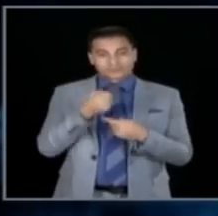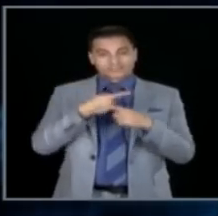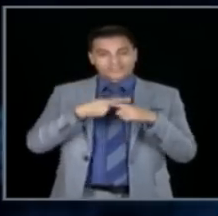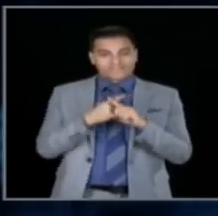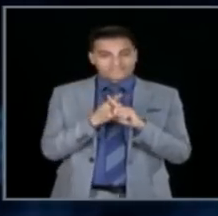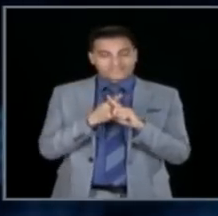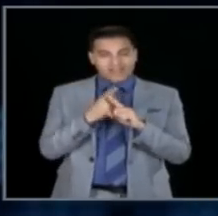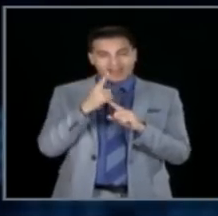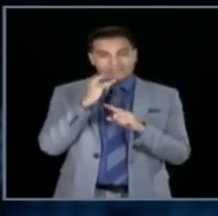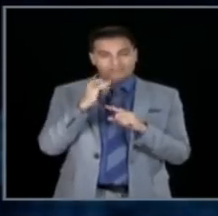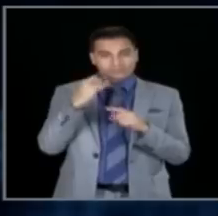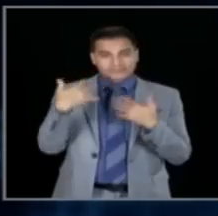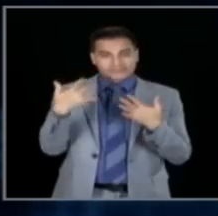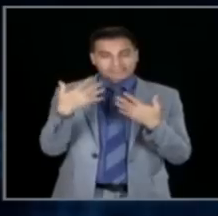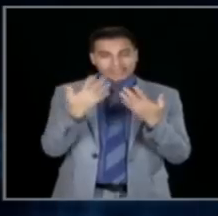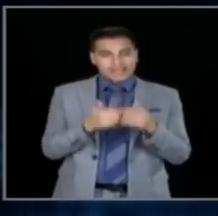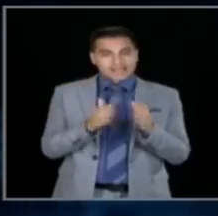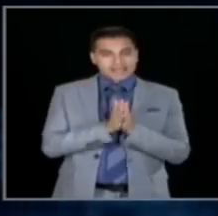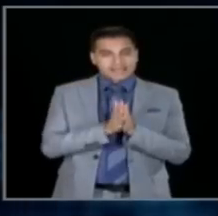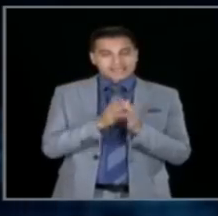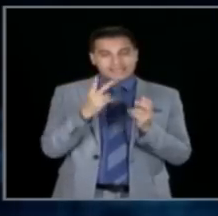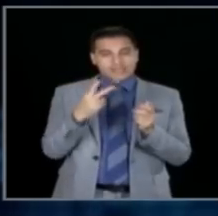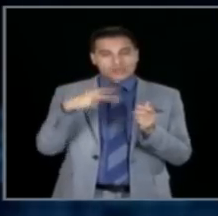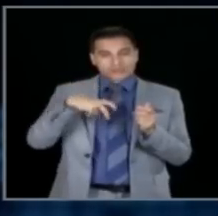ب 1500 جنيه، بما يساوي